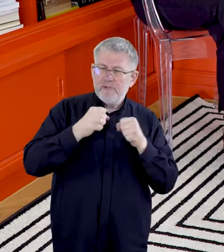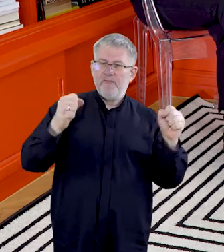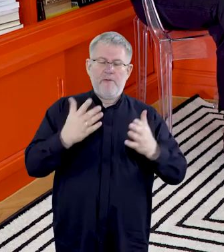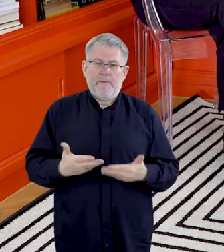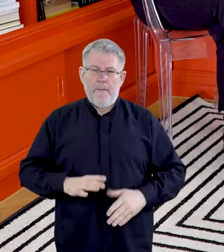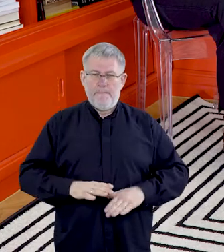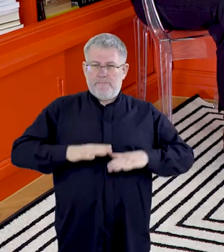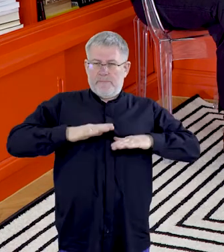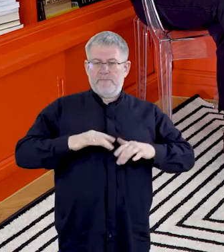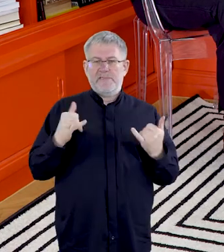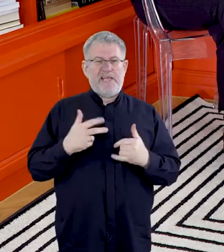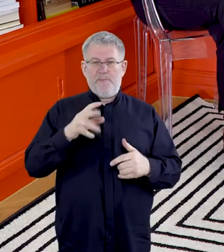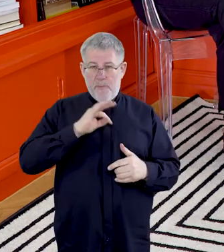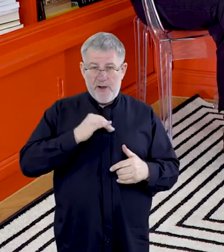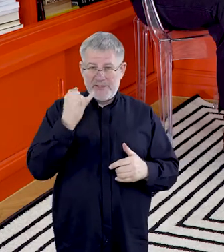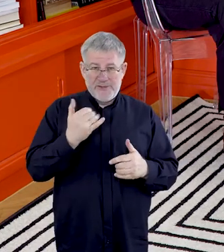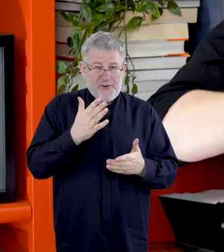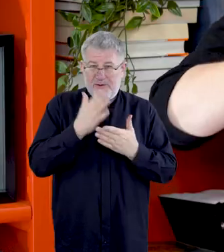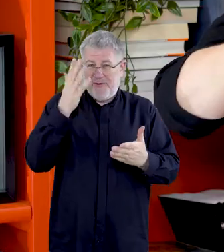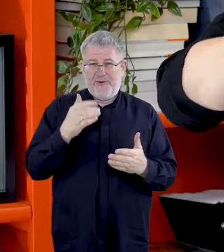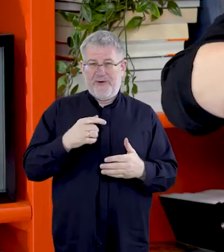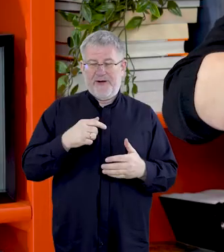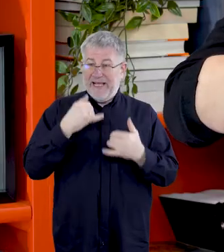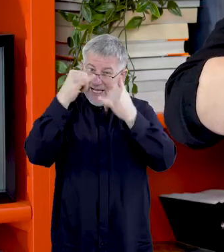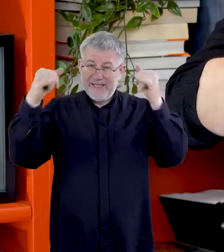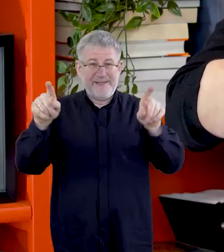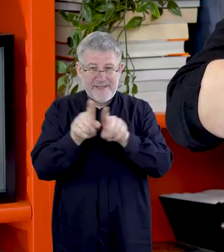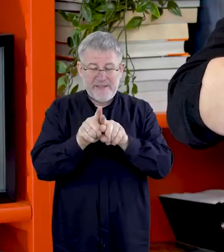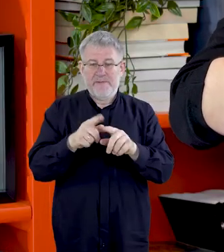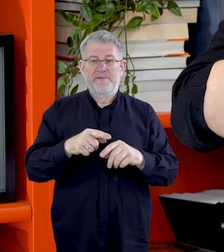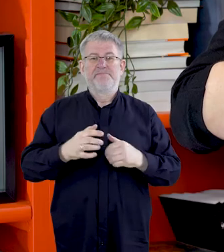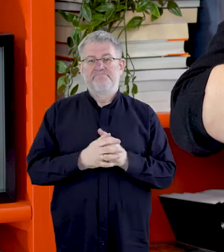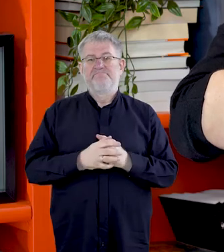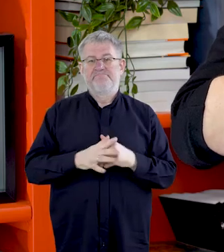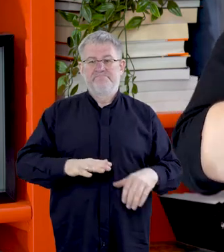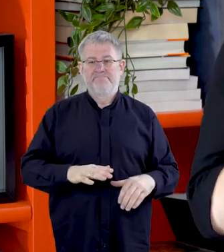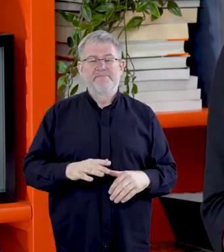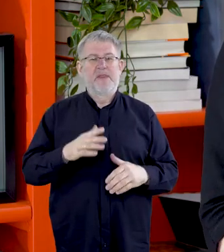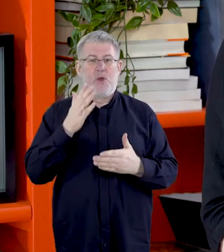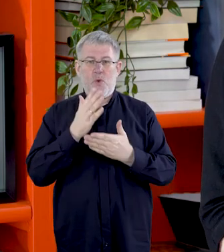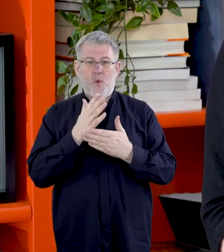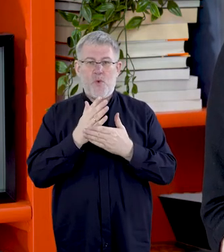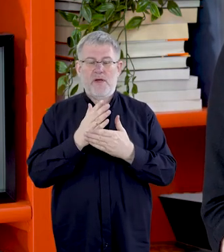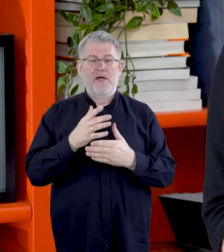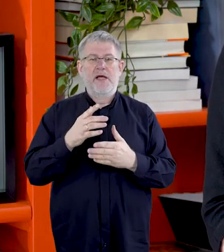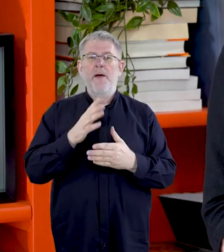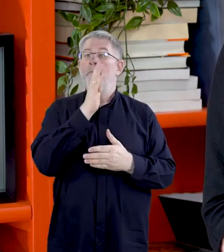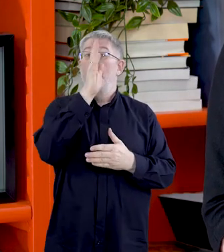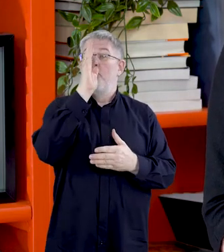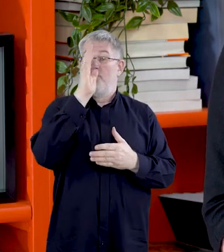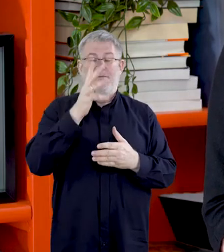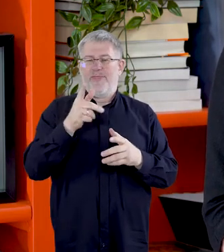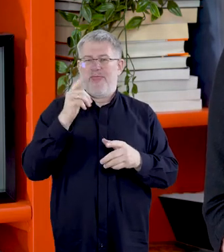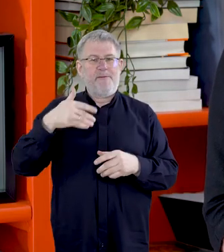podniesienie poczucia własnej wartości, tak, z takiego do takiego przez chwilę. Już nigdy nie było konsultacji indywidualnych